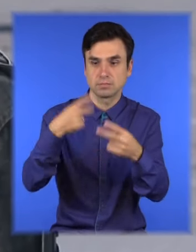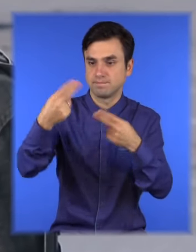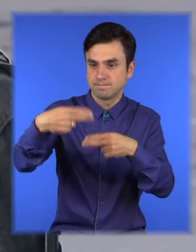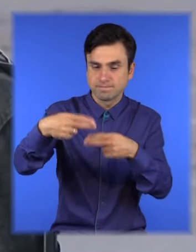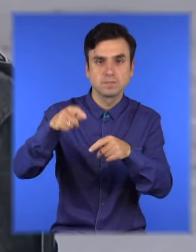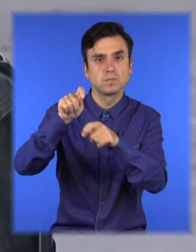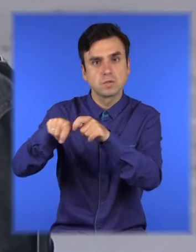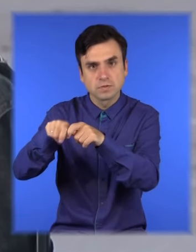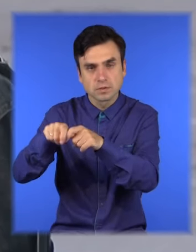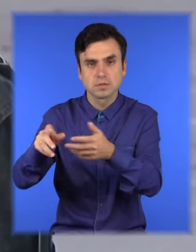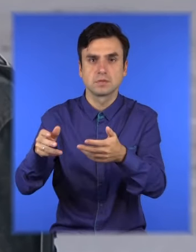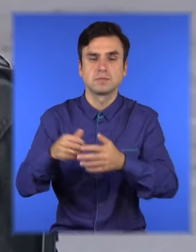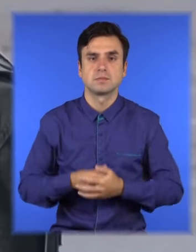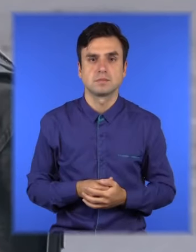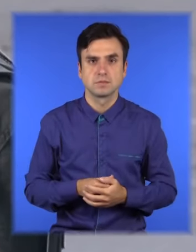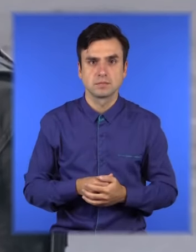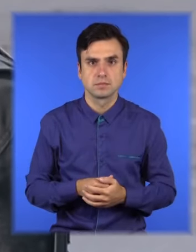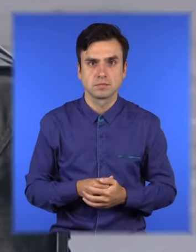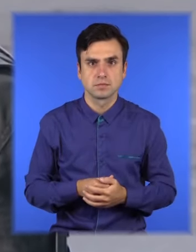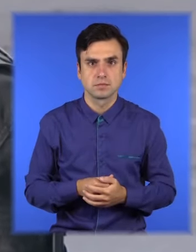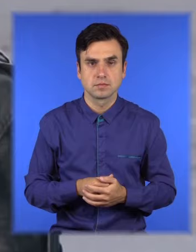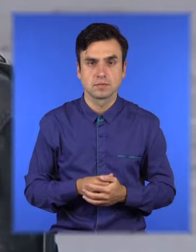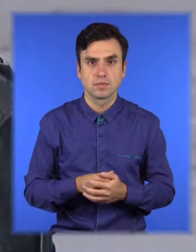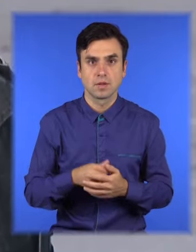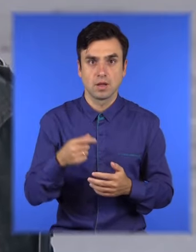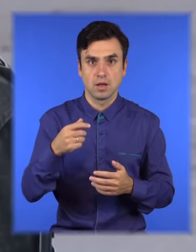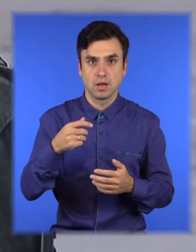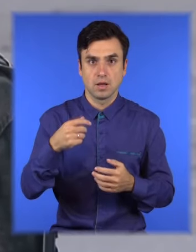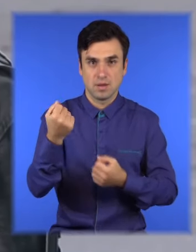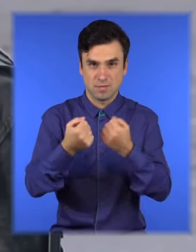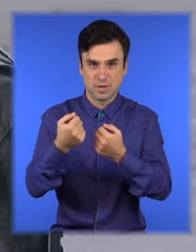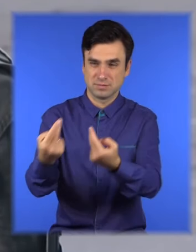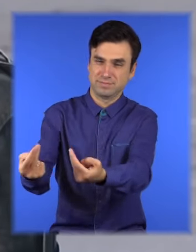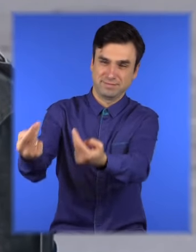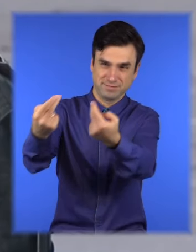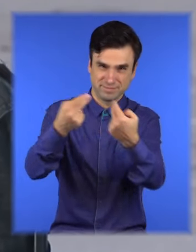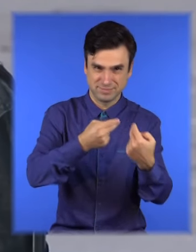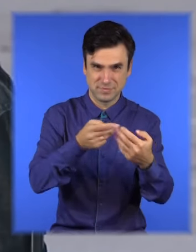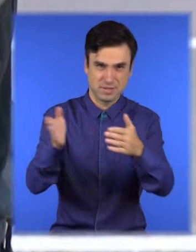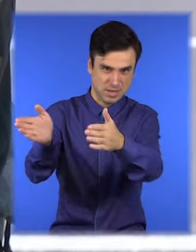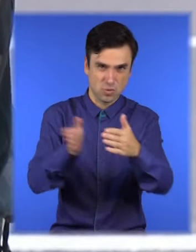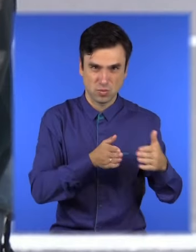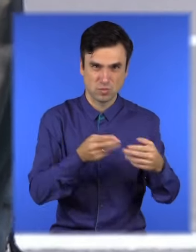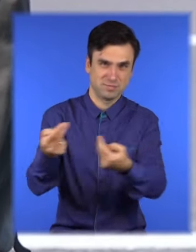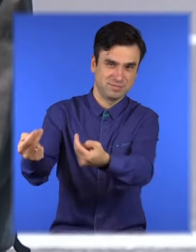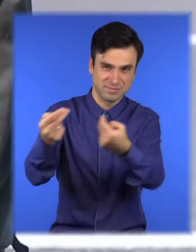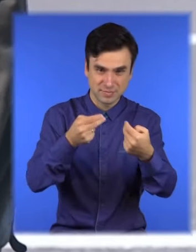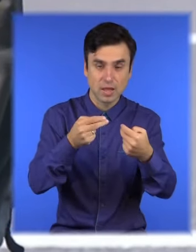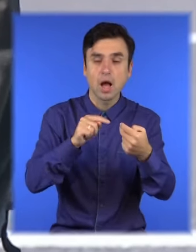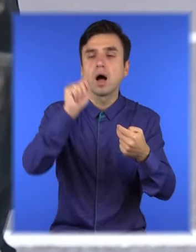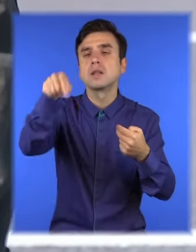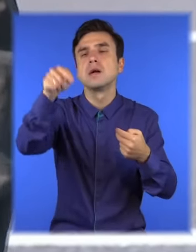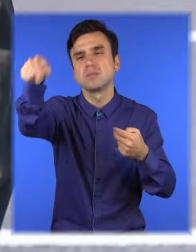наш блокпост. Тому перед тим, як до нас доїхати, було більш блокпостів, які детальніше проводили